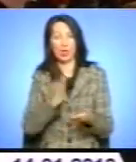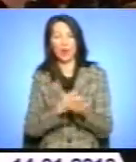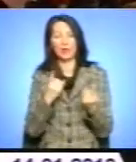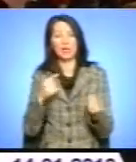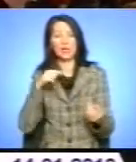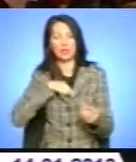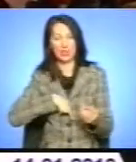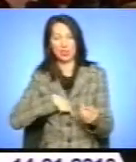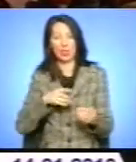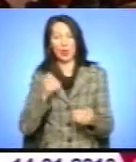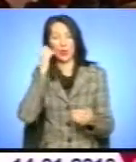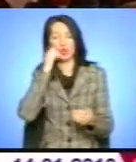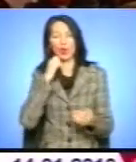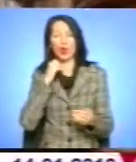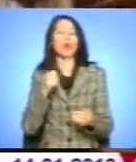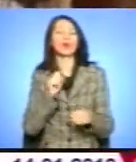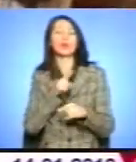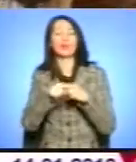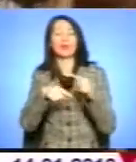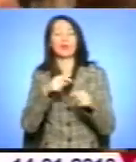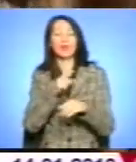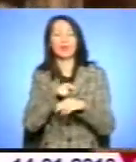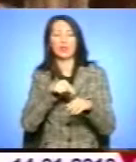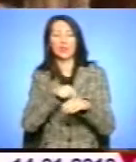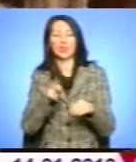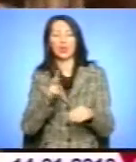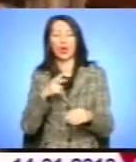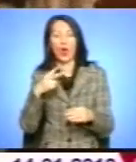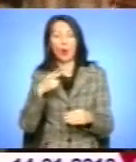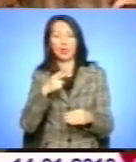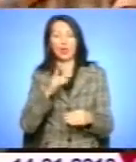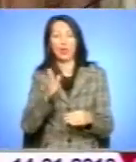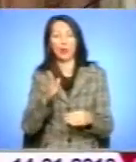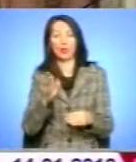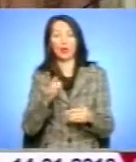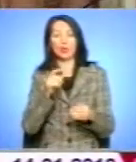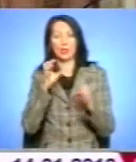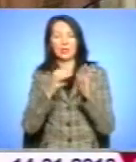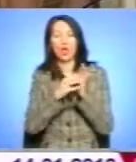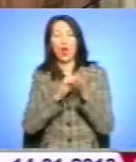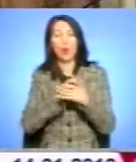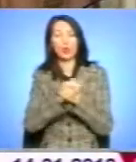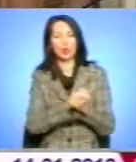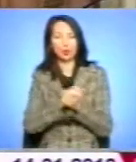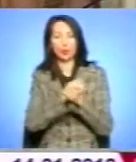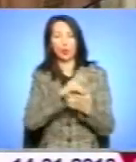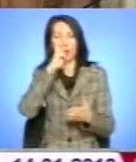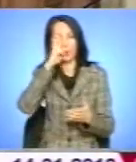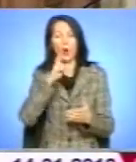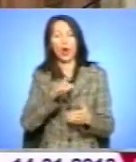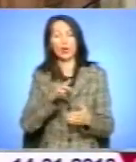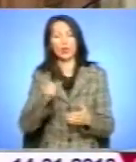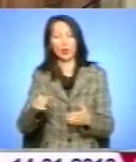Старому Завіті обрізання було знаком союзу Бога з Авраамом і його нащадками. Це слово вживається у Святому Письмі часто